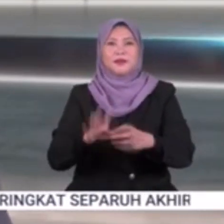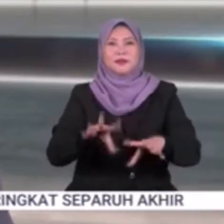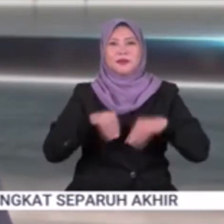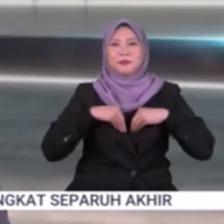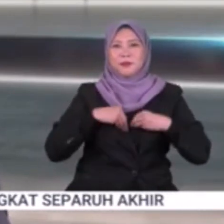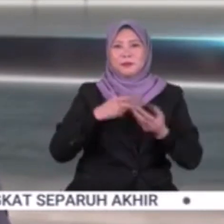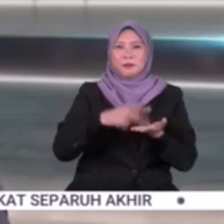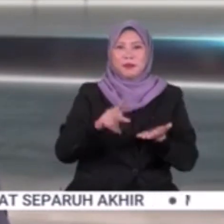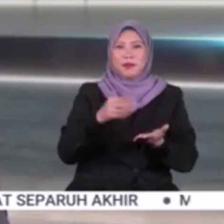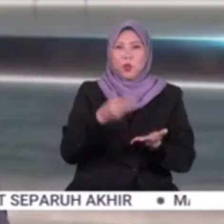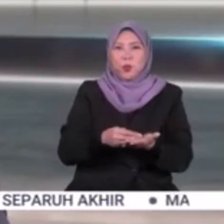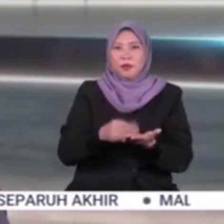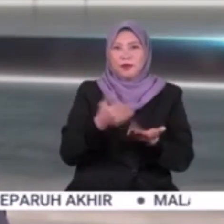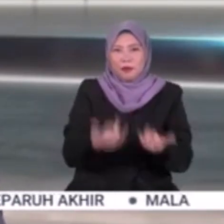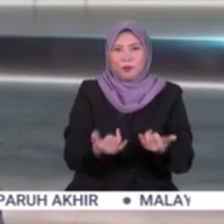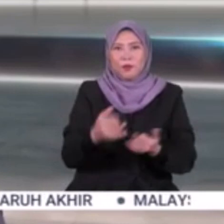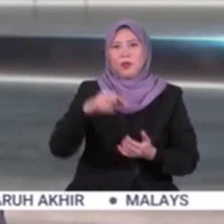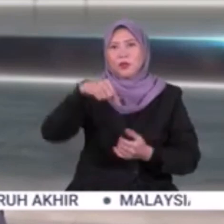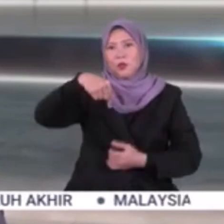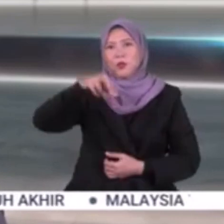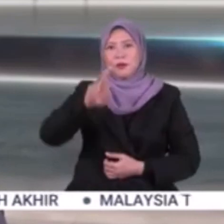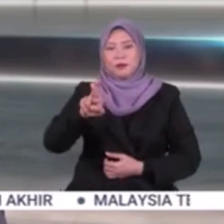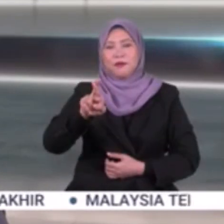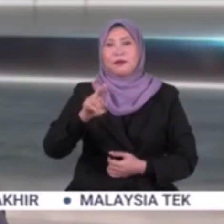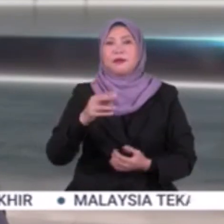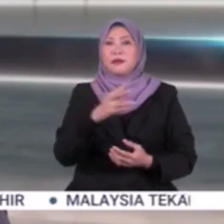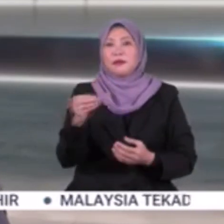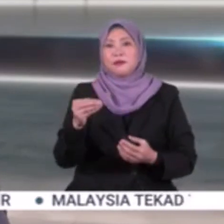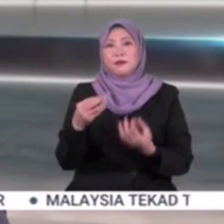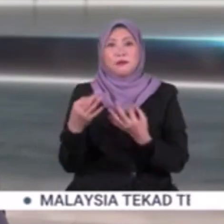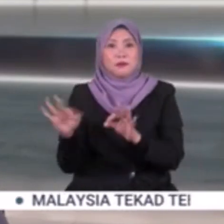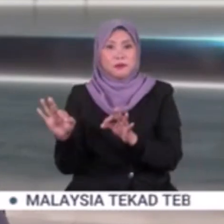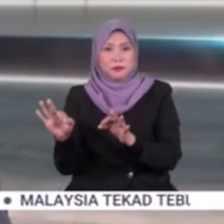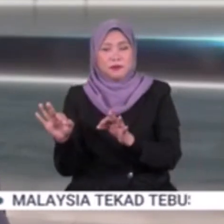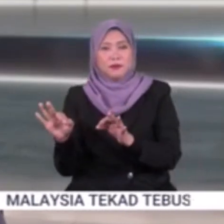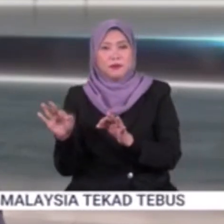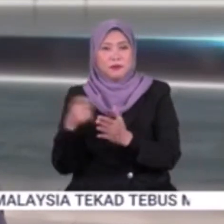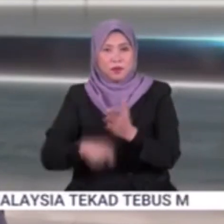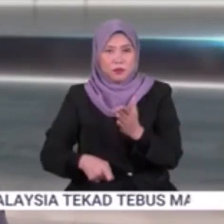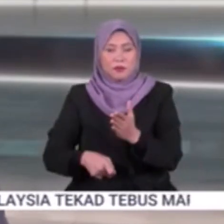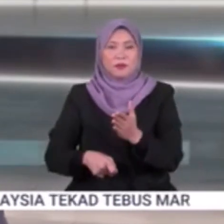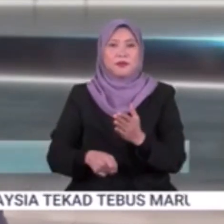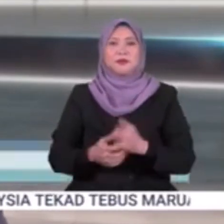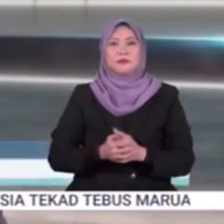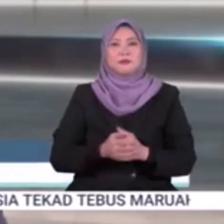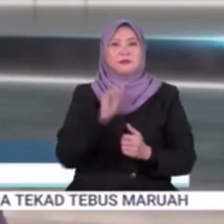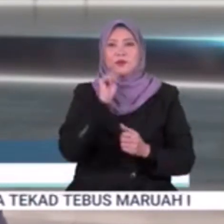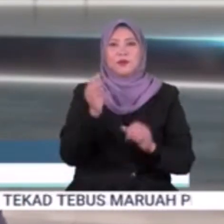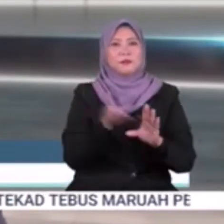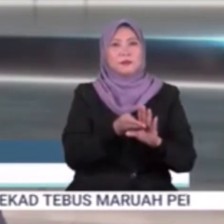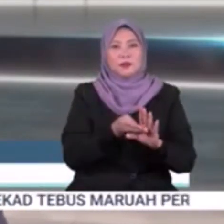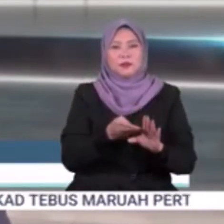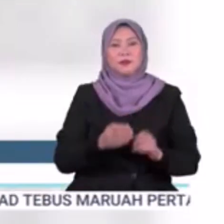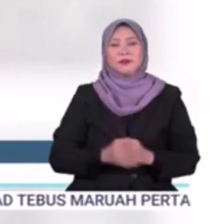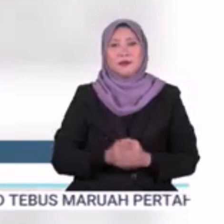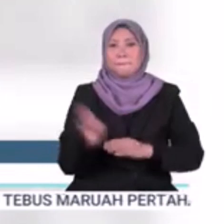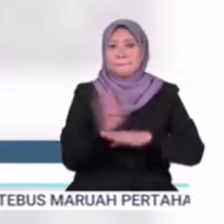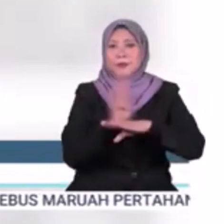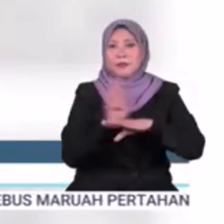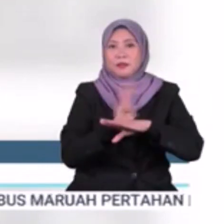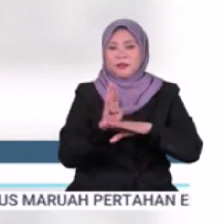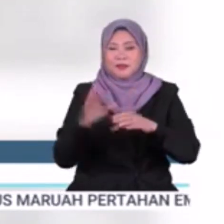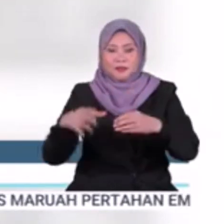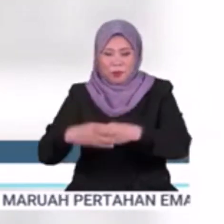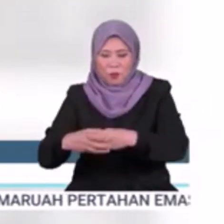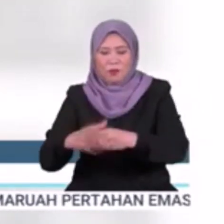terima pembayaran duit now QR pengecualian sama tidak diberi penyedia kenikmatan keuangan bukan bank peniagaan